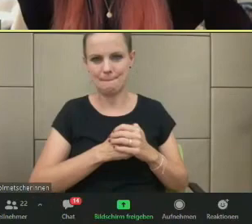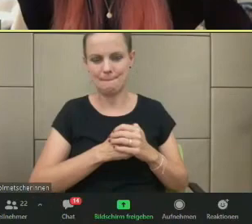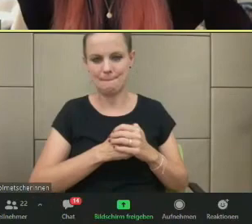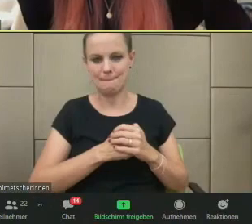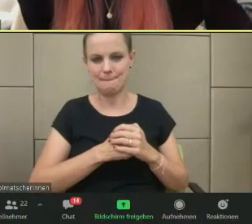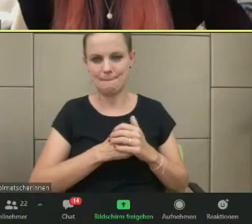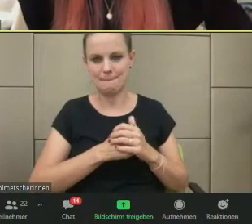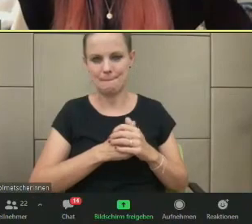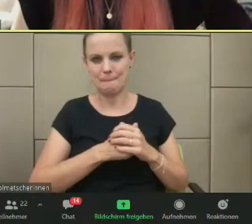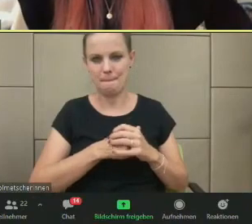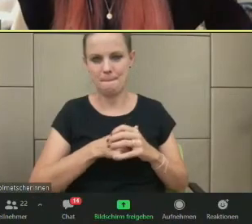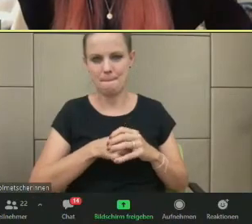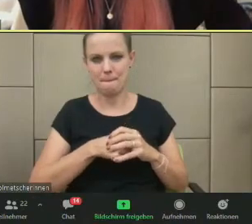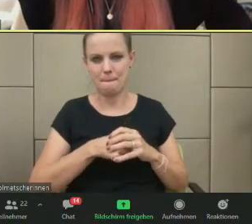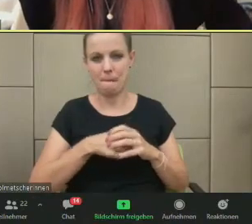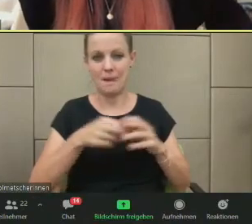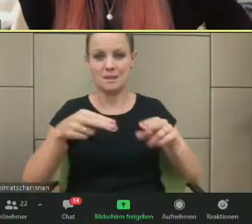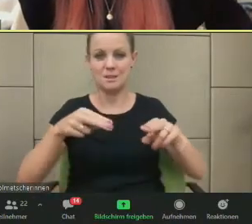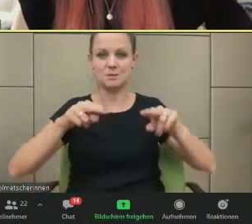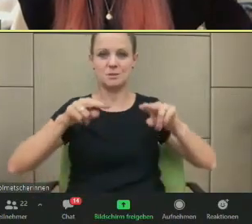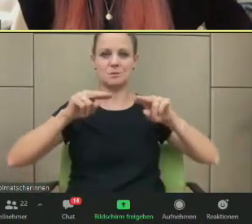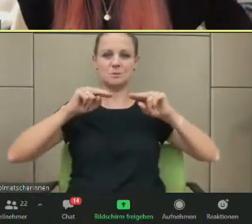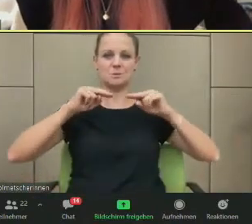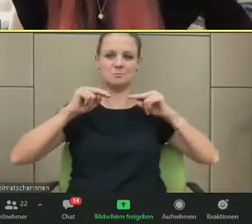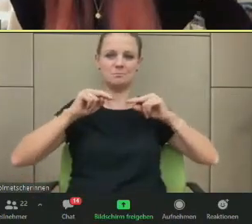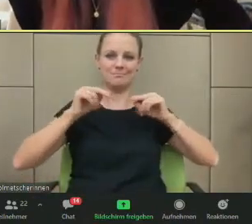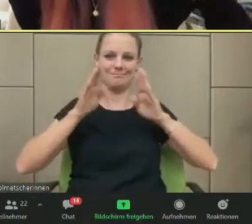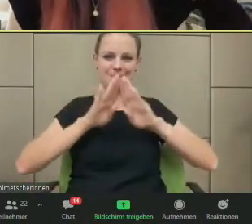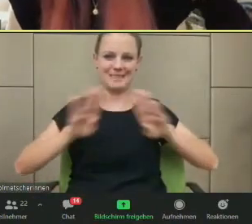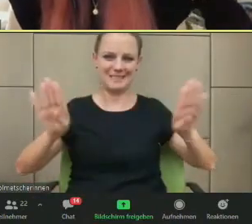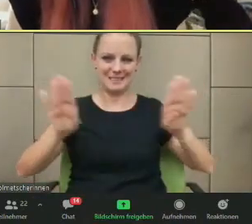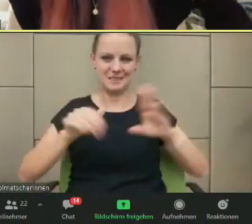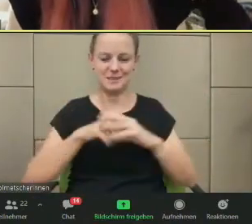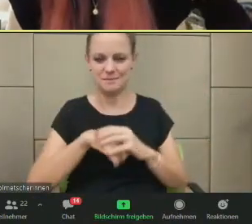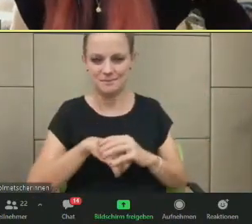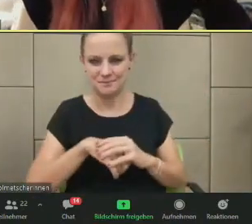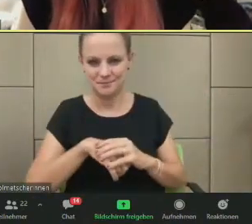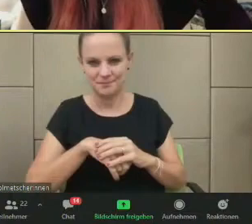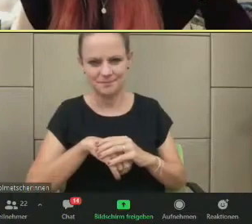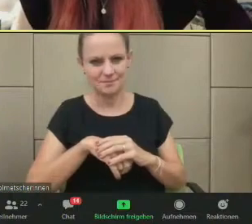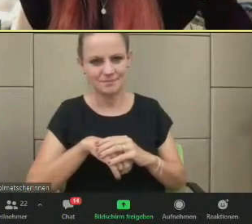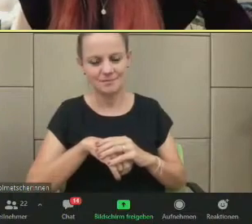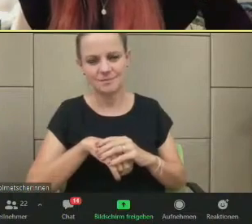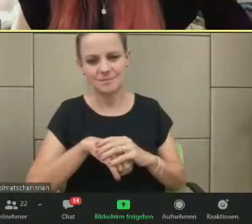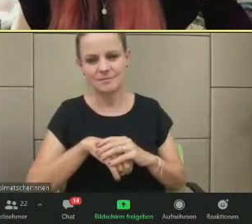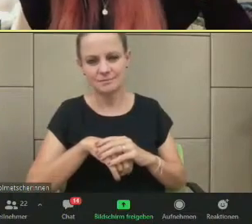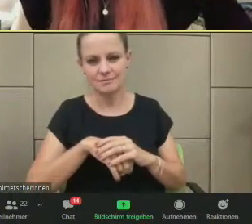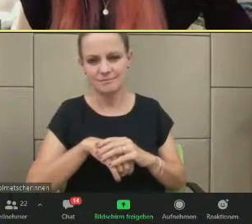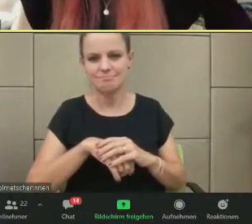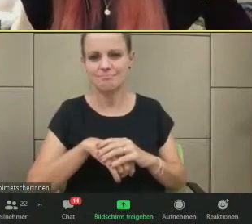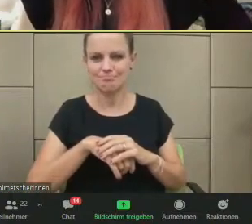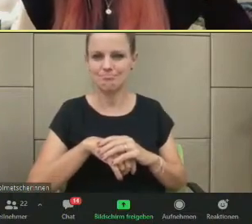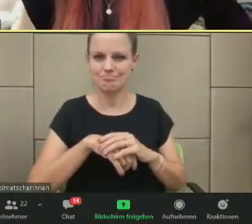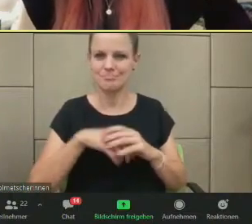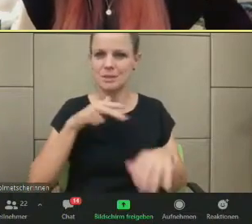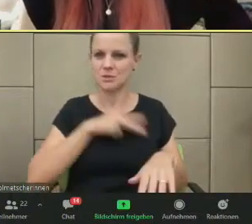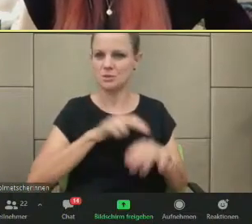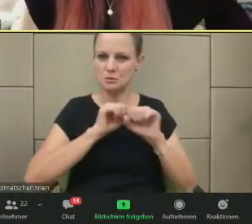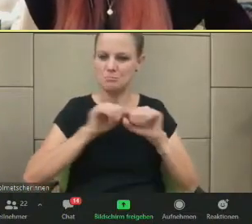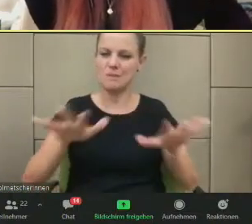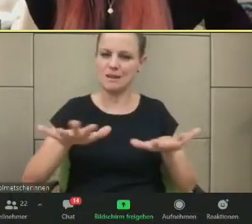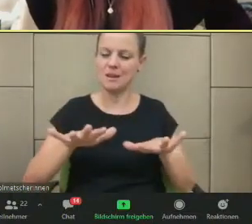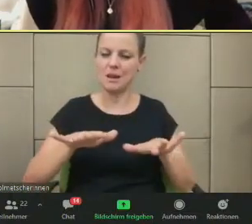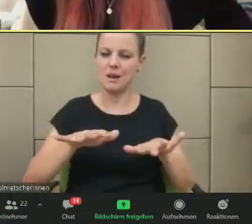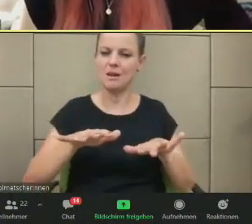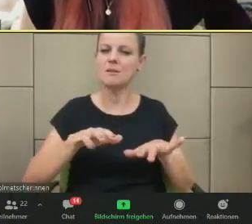Moment, ich möchte zurück kurz zu meiner Präsentation. So. Wie stark da das Potenzial von Social Media ist, um wirklich Leute zu erreichen